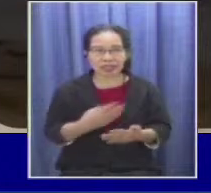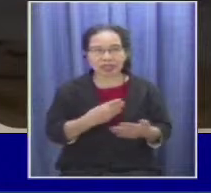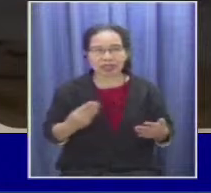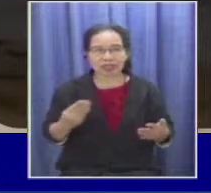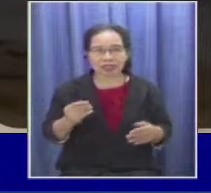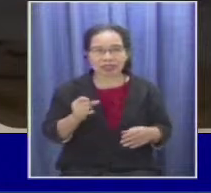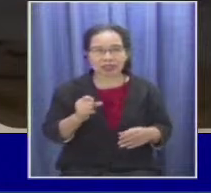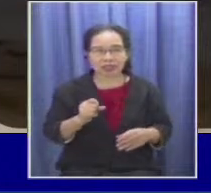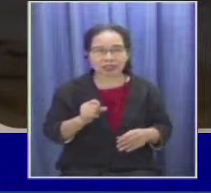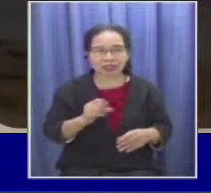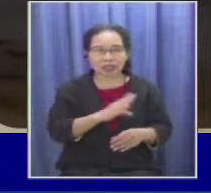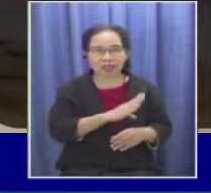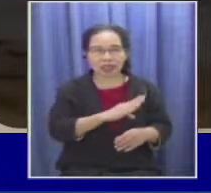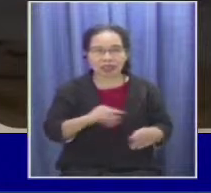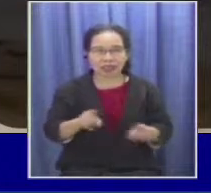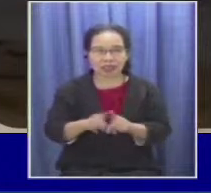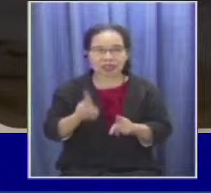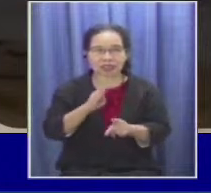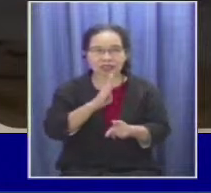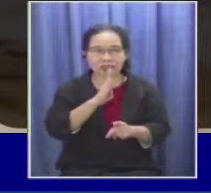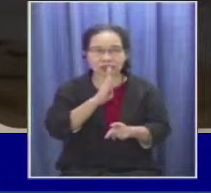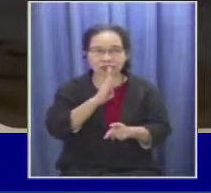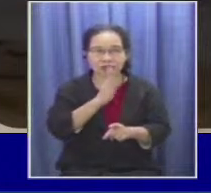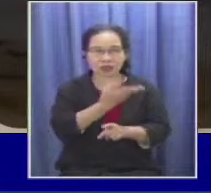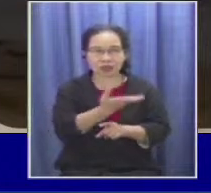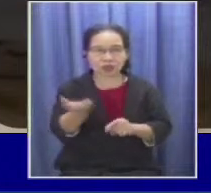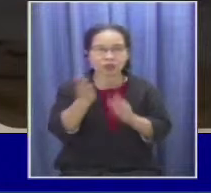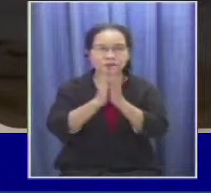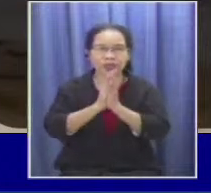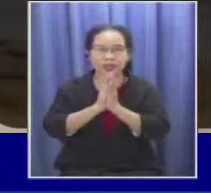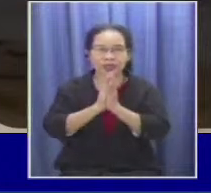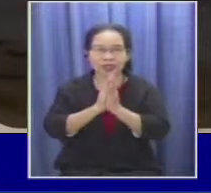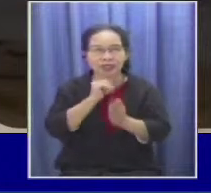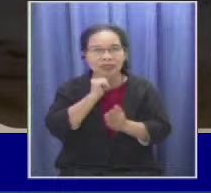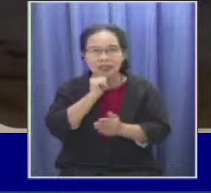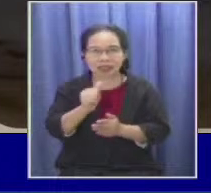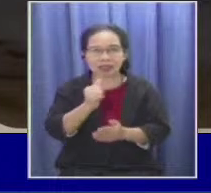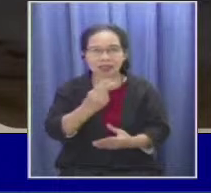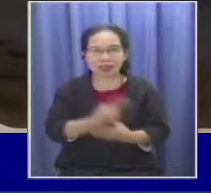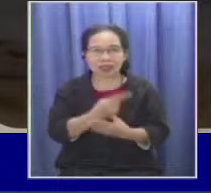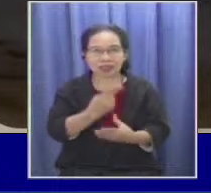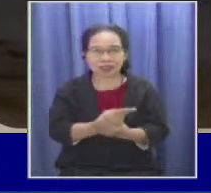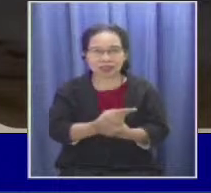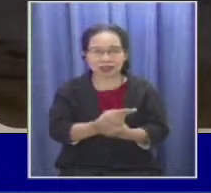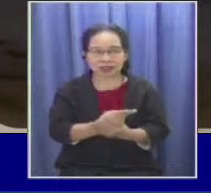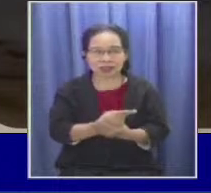de nti fa ni die ma no na mo mpaebɔ kwan no ansi